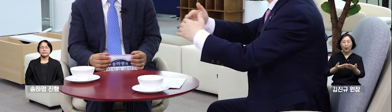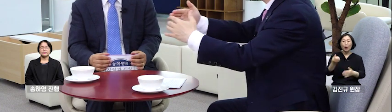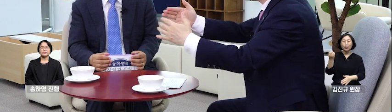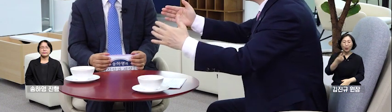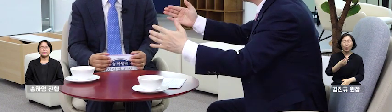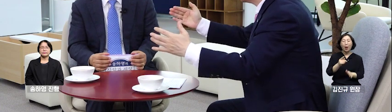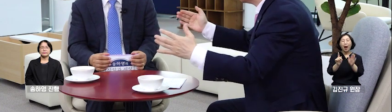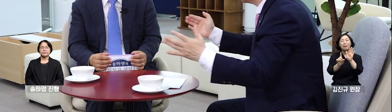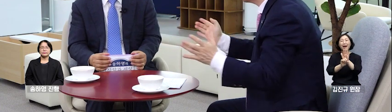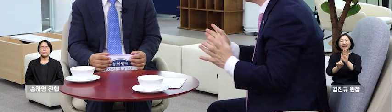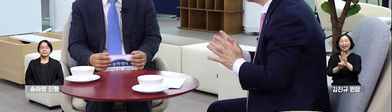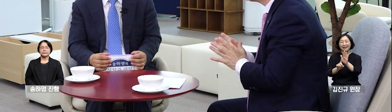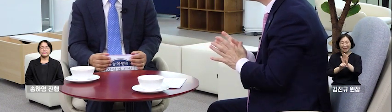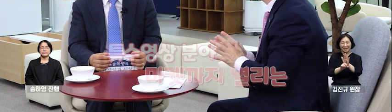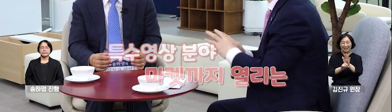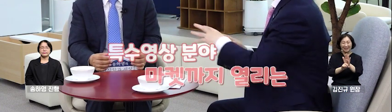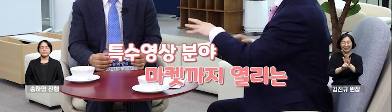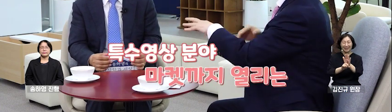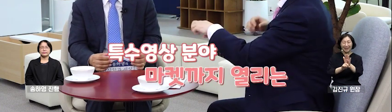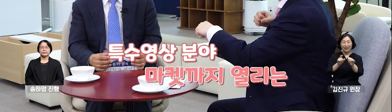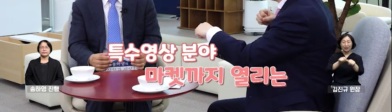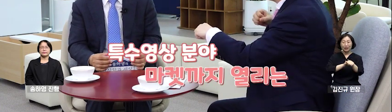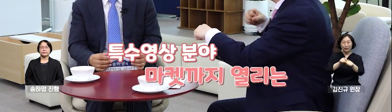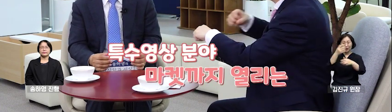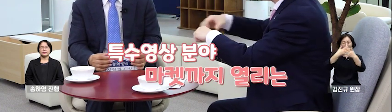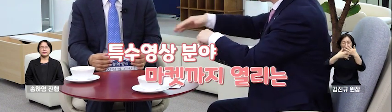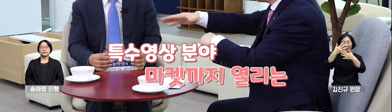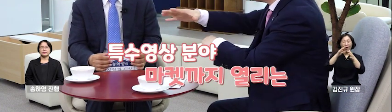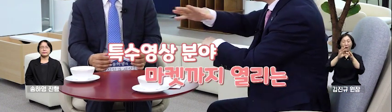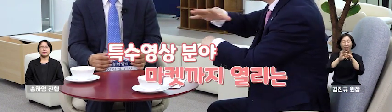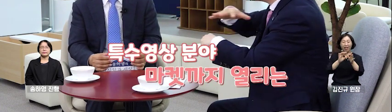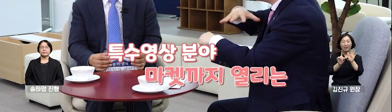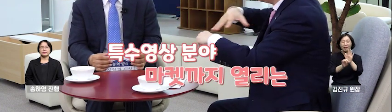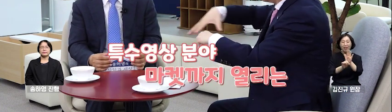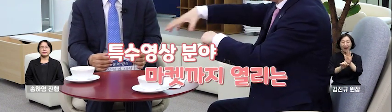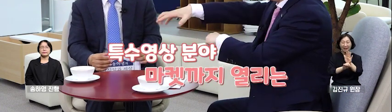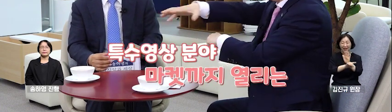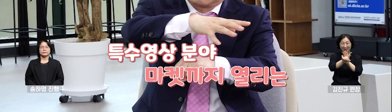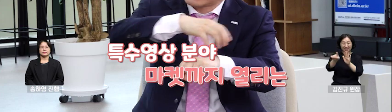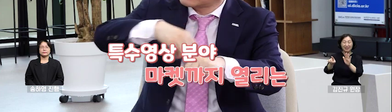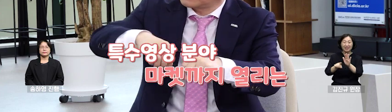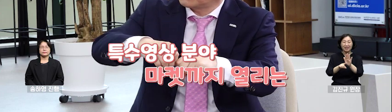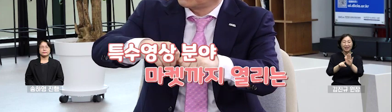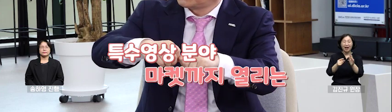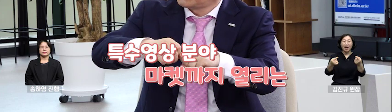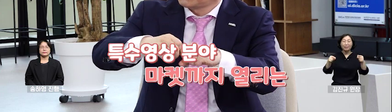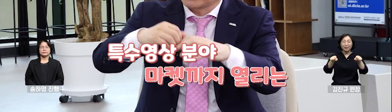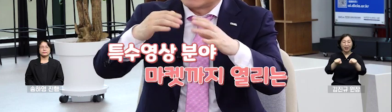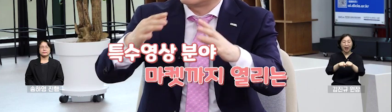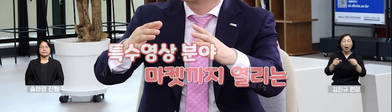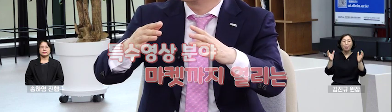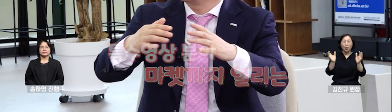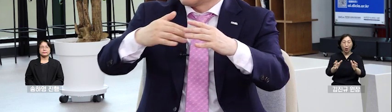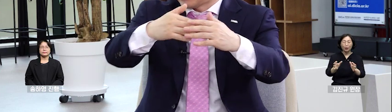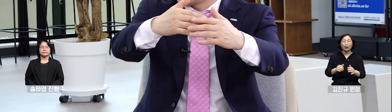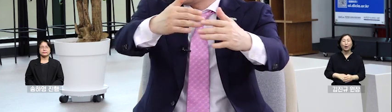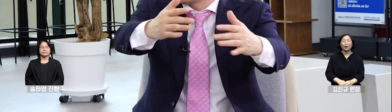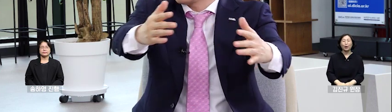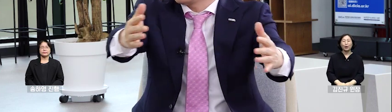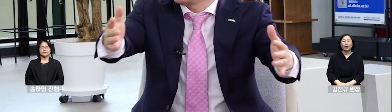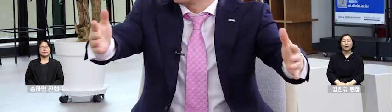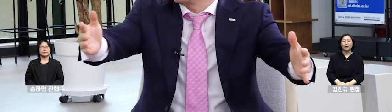마켓 까지 연 은거 특수 영상 관련된 마켓이 열어서 거기서 마켓이 되고 으 이 단계는